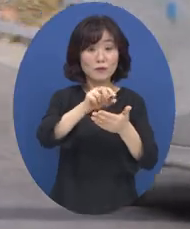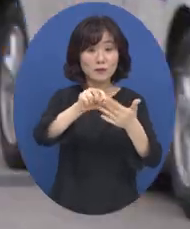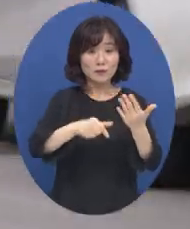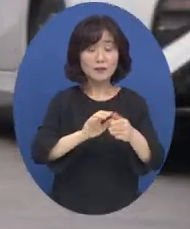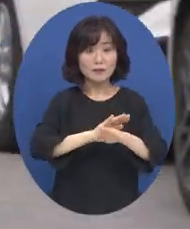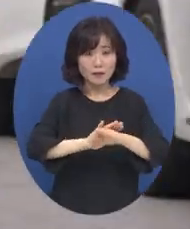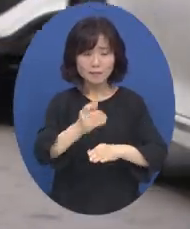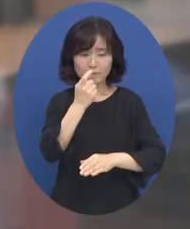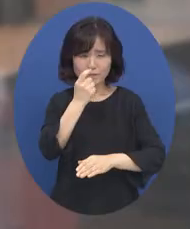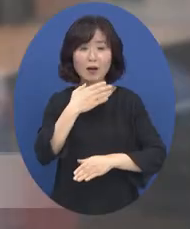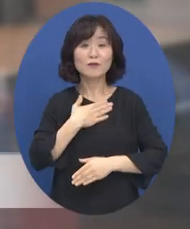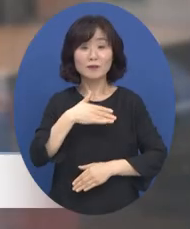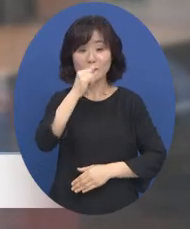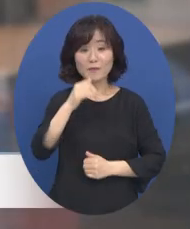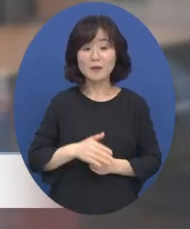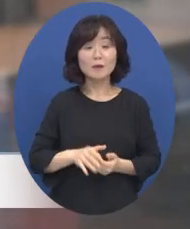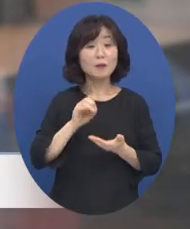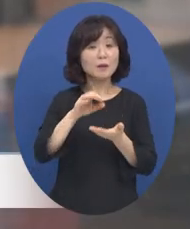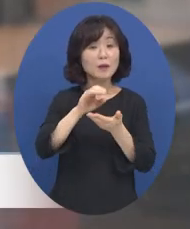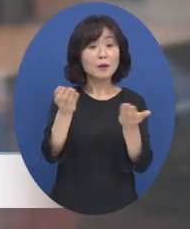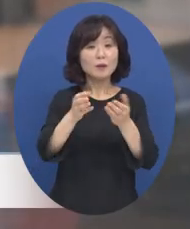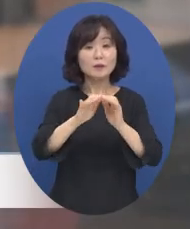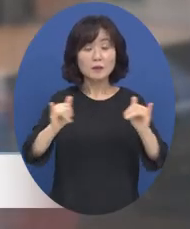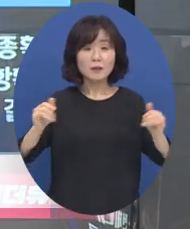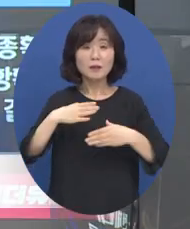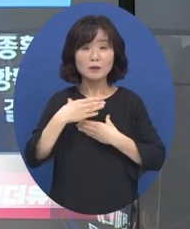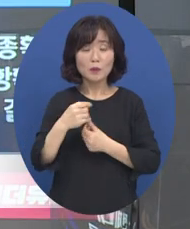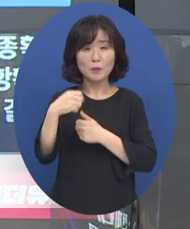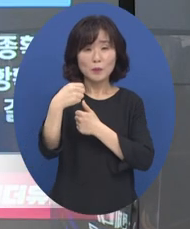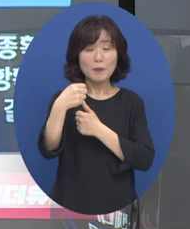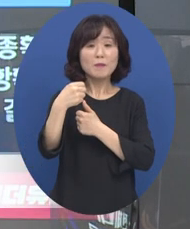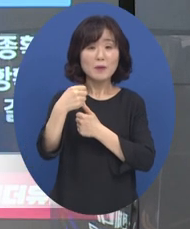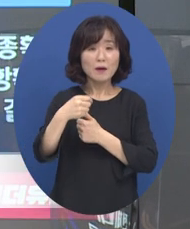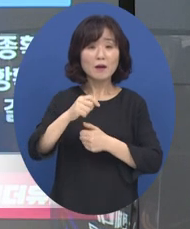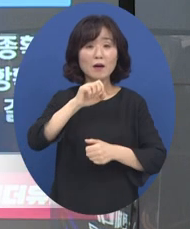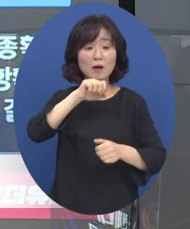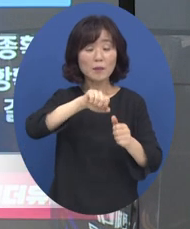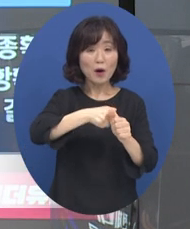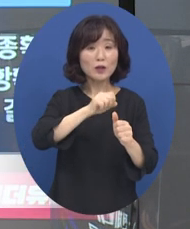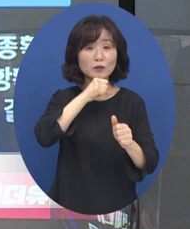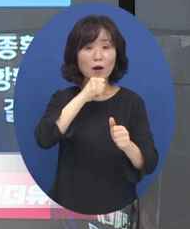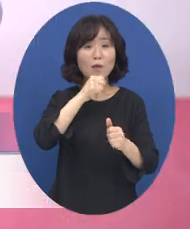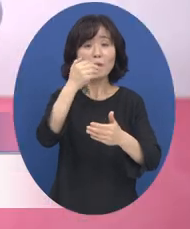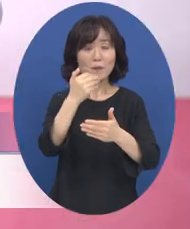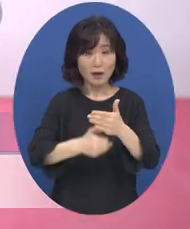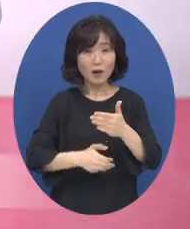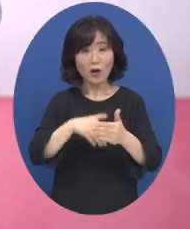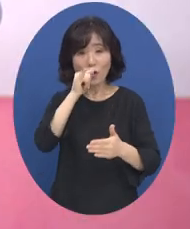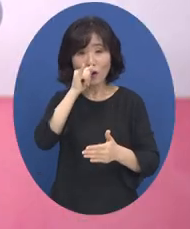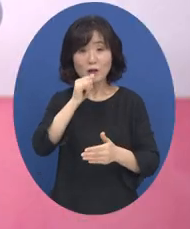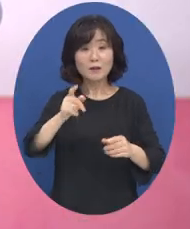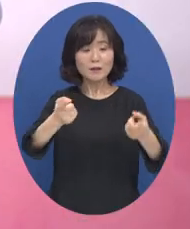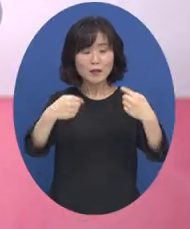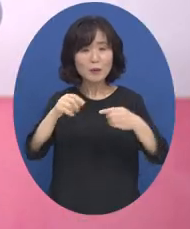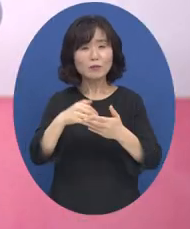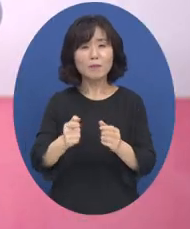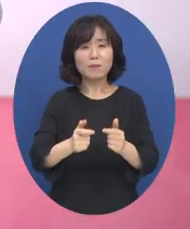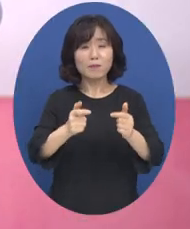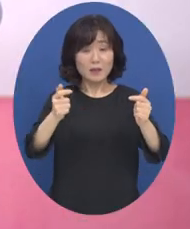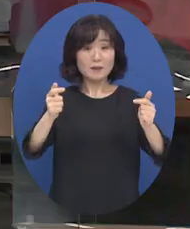잘 알 수 있습니다 배달 노동자들이 안전교육을 받고 벌 점도 감경 받을 수 있도록 해 참여율을